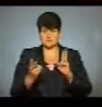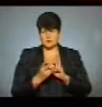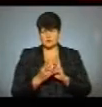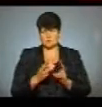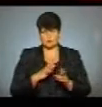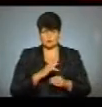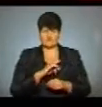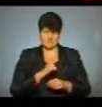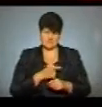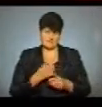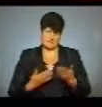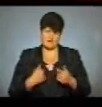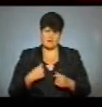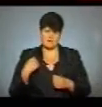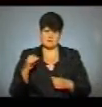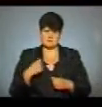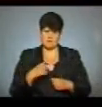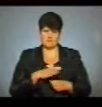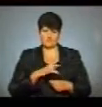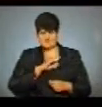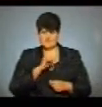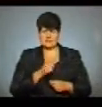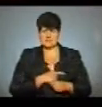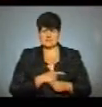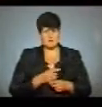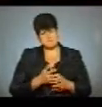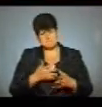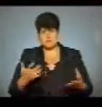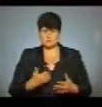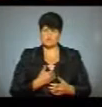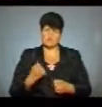Суперник був сильний, але я переміг його. Я був сильнішим в волі, більше хотів перемогти.